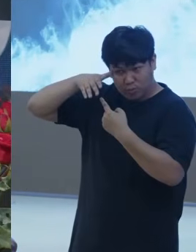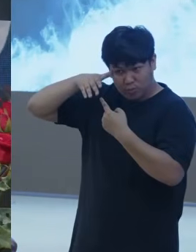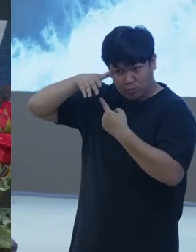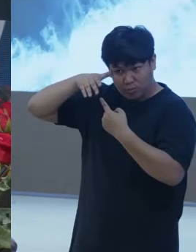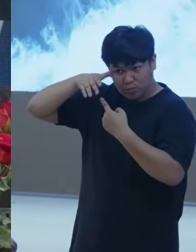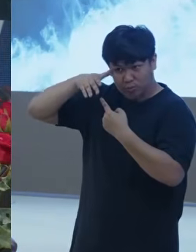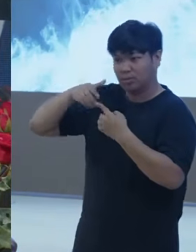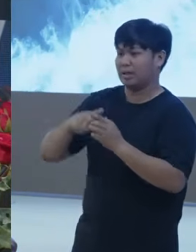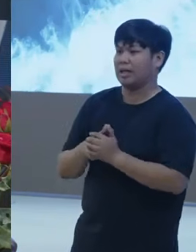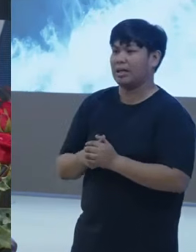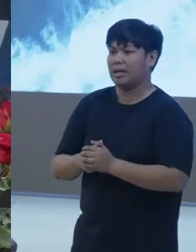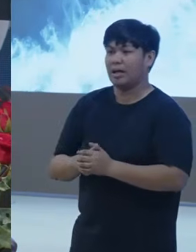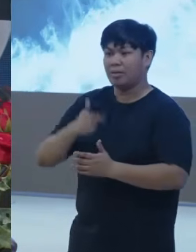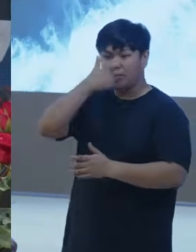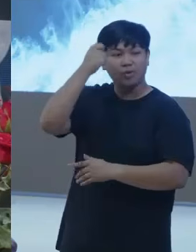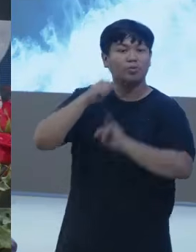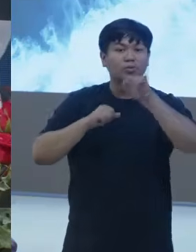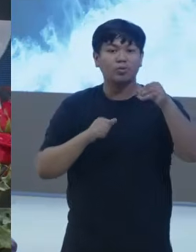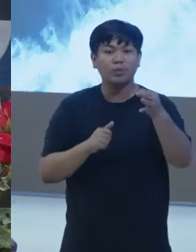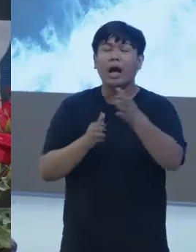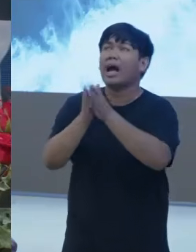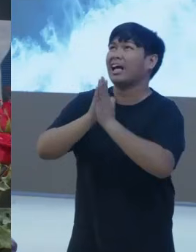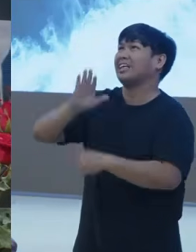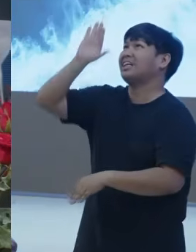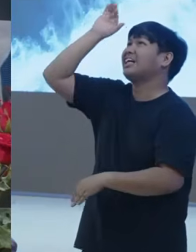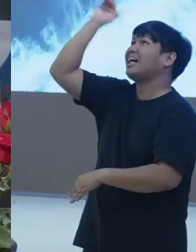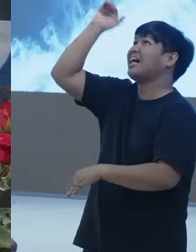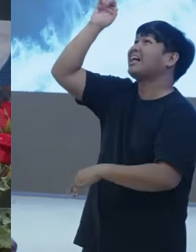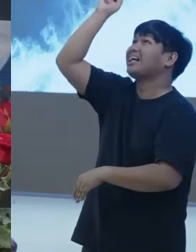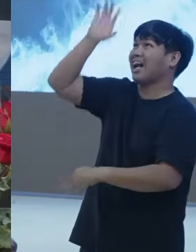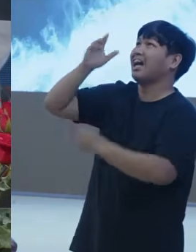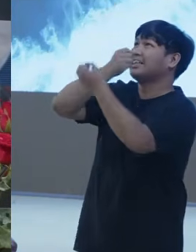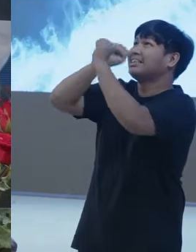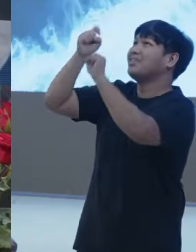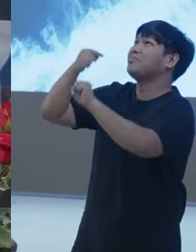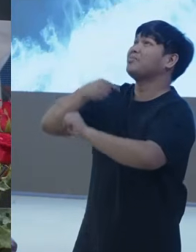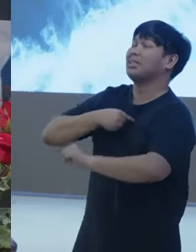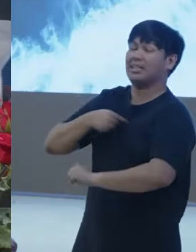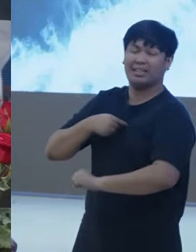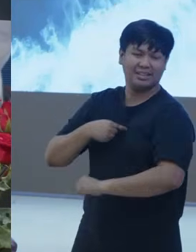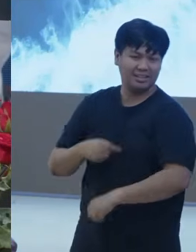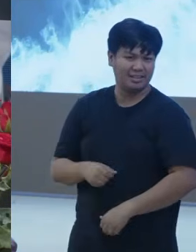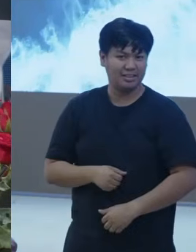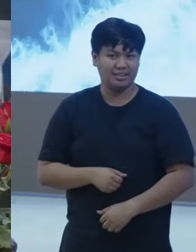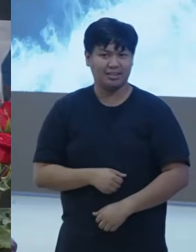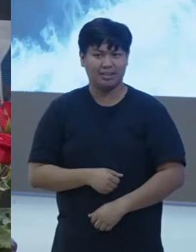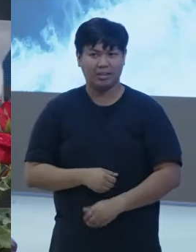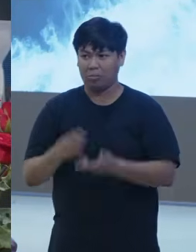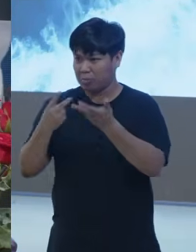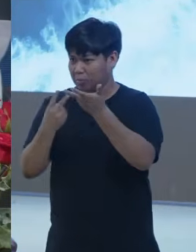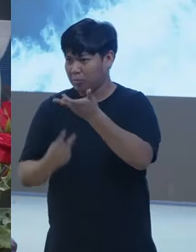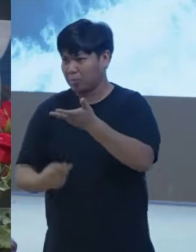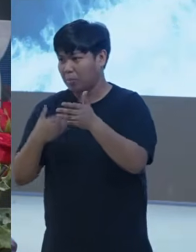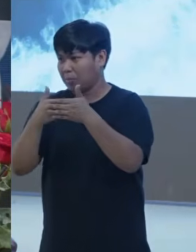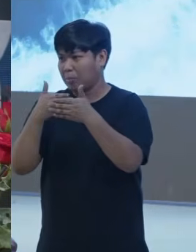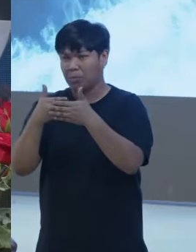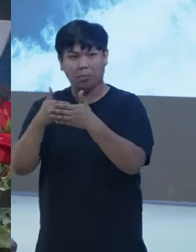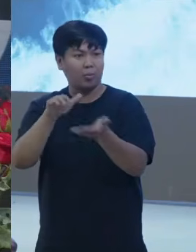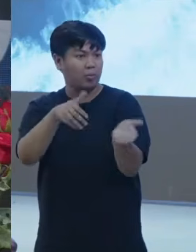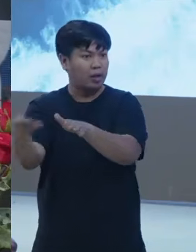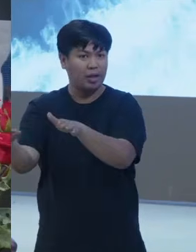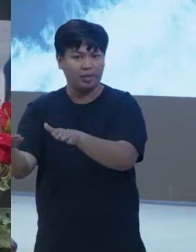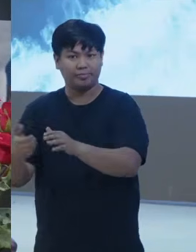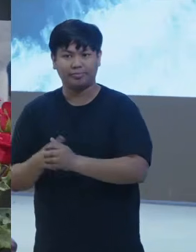ng saklolo sa kanyang naging paglunod.